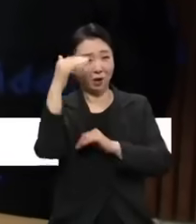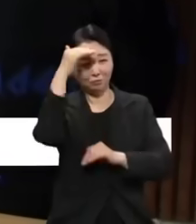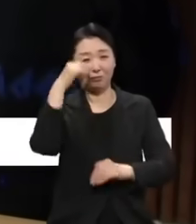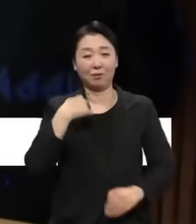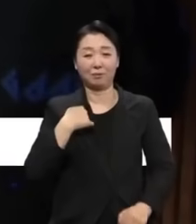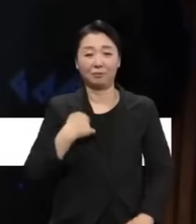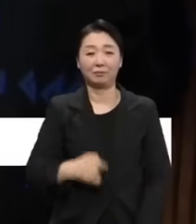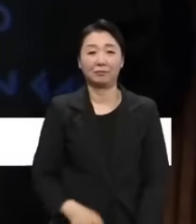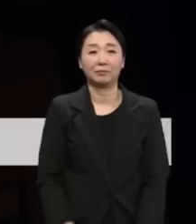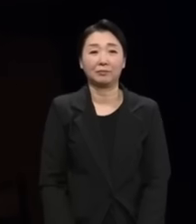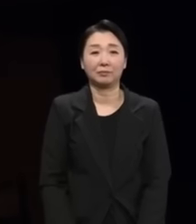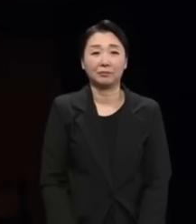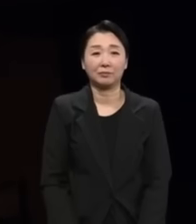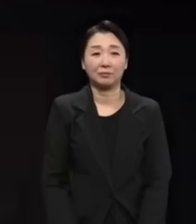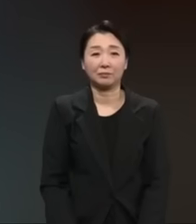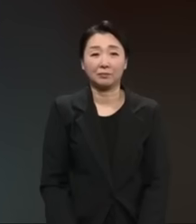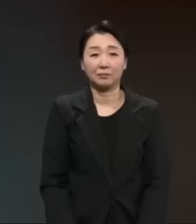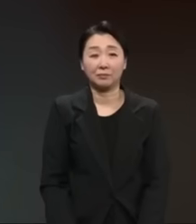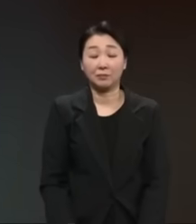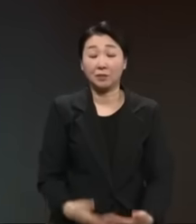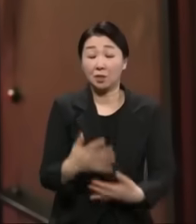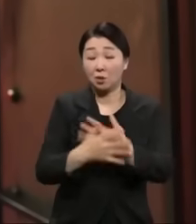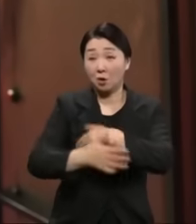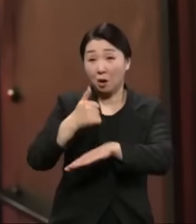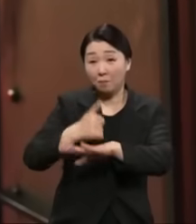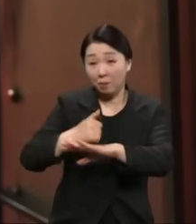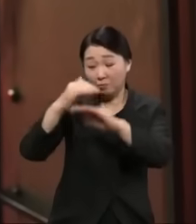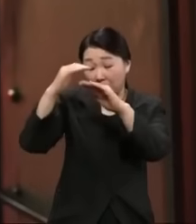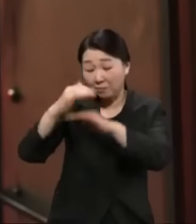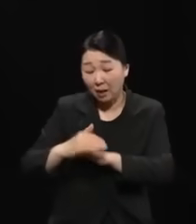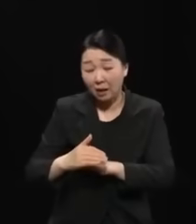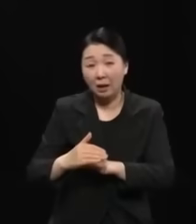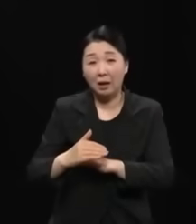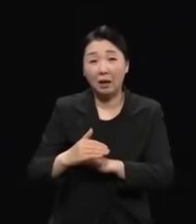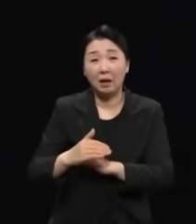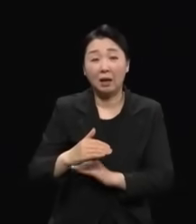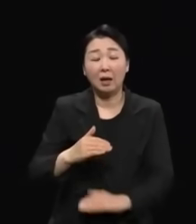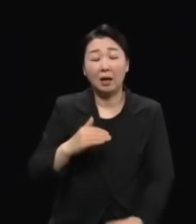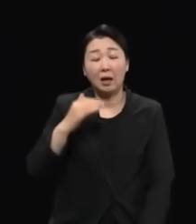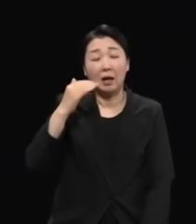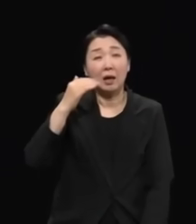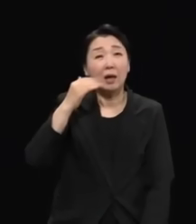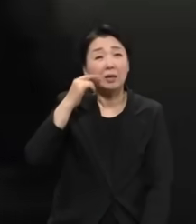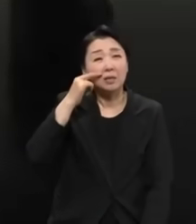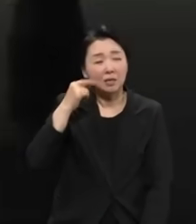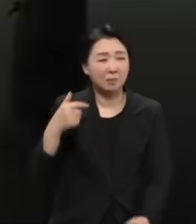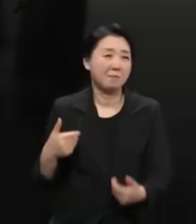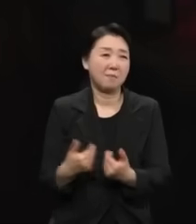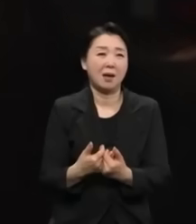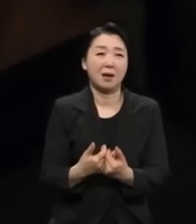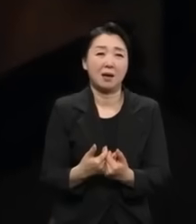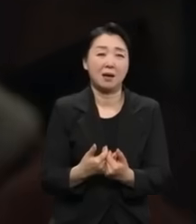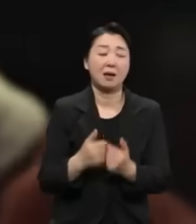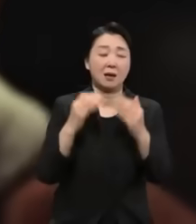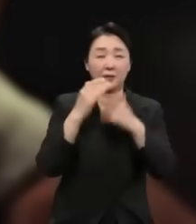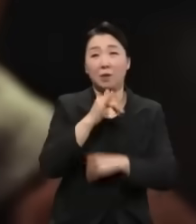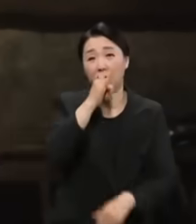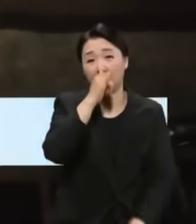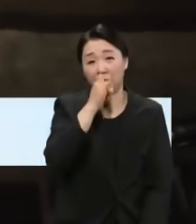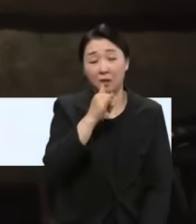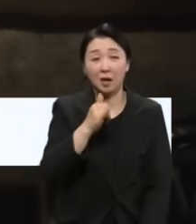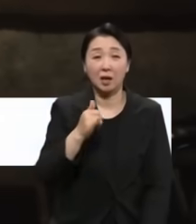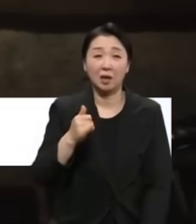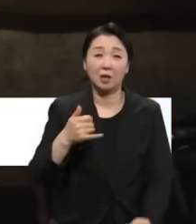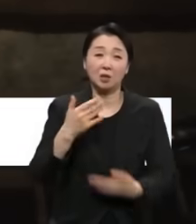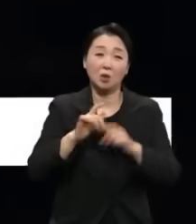보게 됐다고. 영화 후반부에 드러나는 항일 메시지도 관객층의 폭을 넓혔습니다. 영화 속 주인공들의